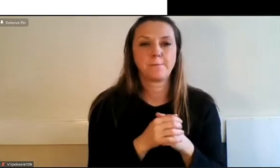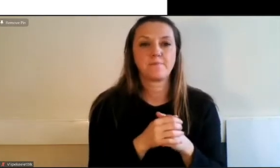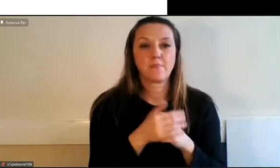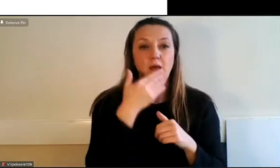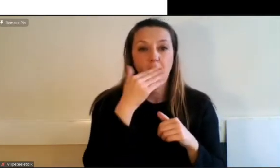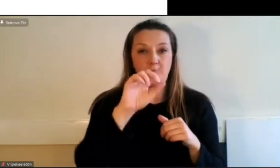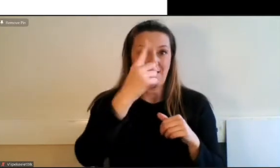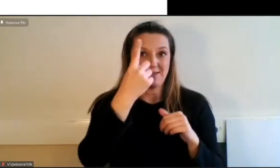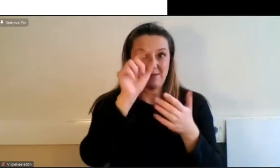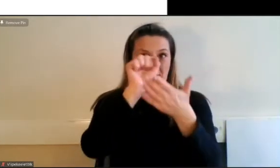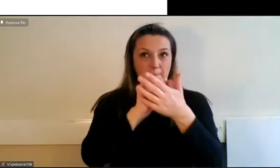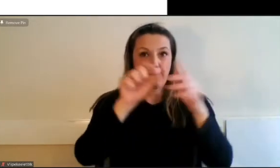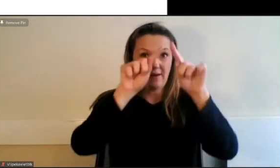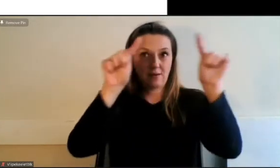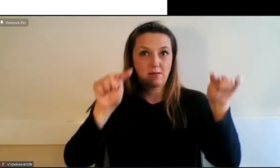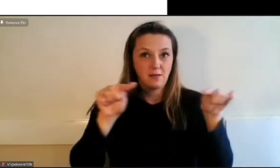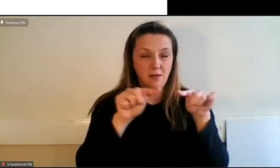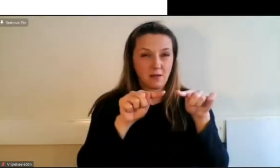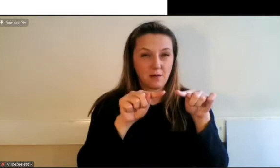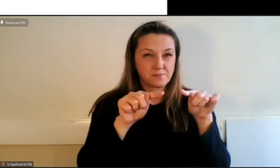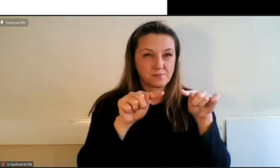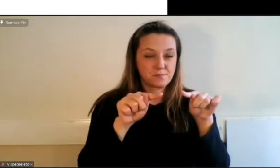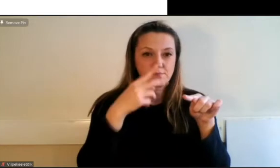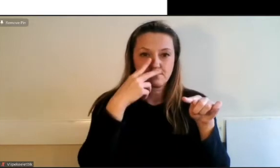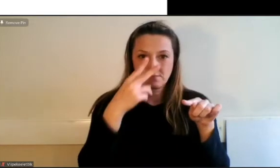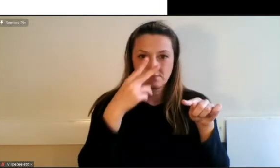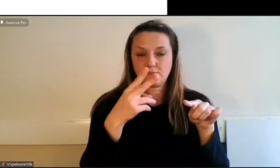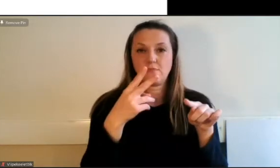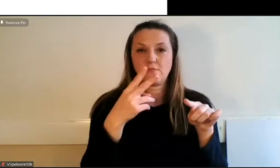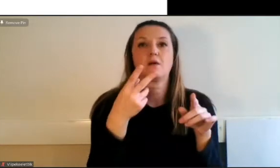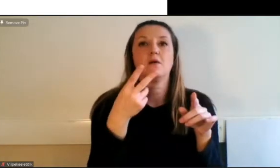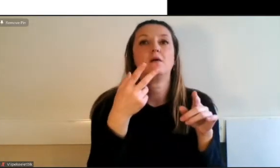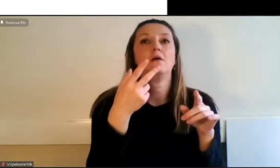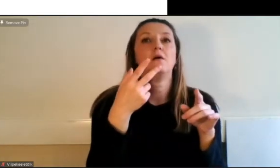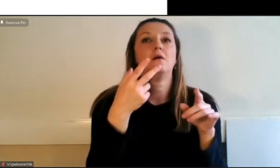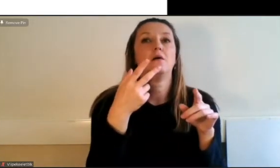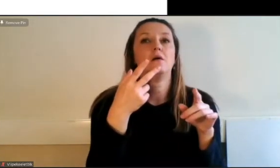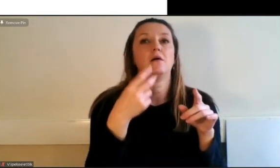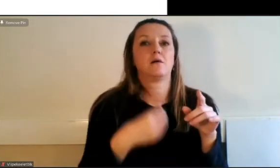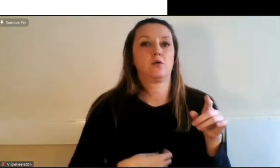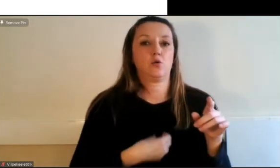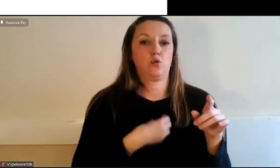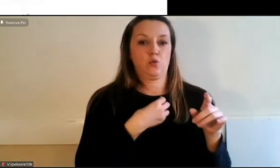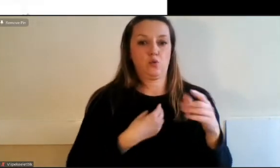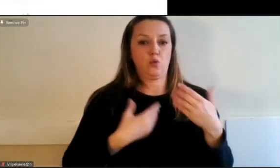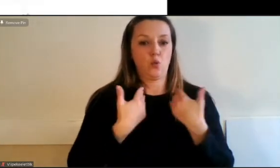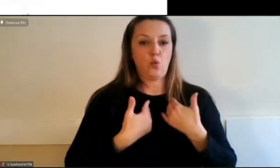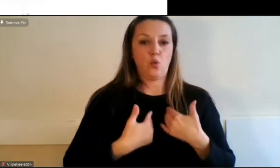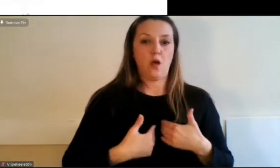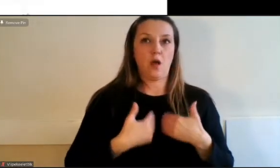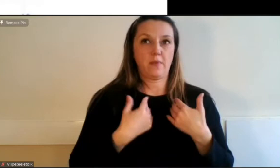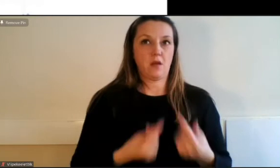kõrvaltoimed, aga vaktsiinide kõrvaltoimed ei ole nii hirmsad, kui on see koroonahaigus ise.